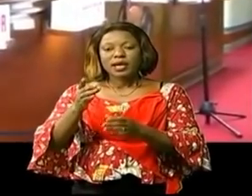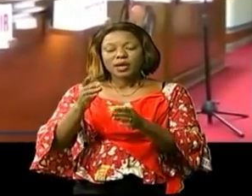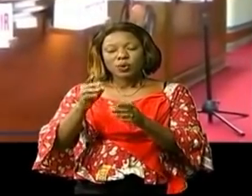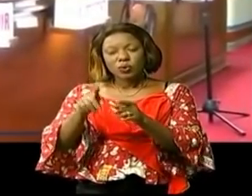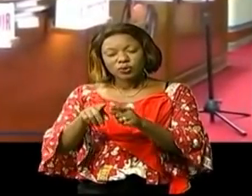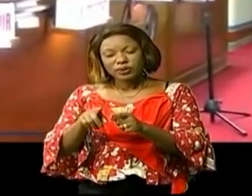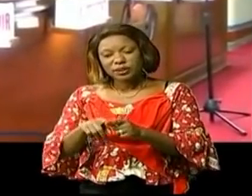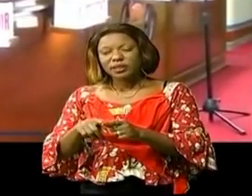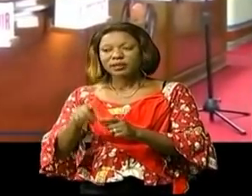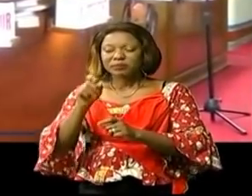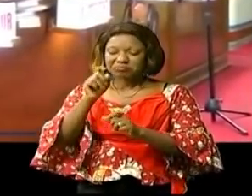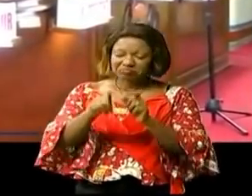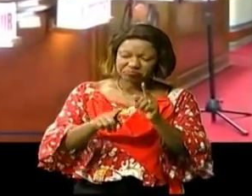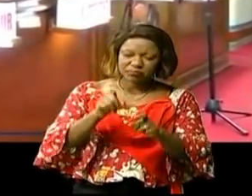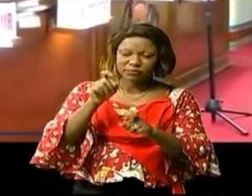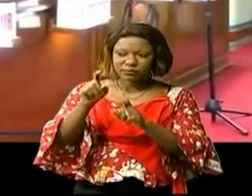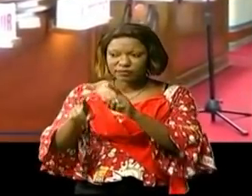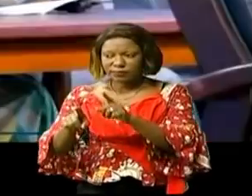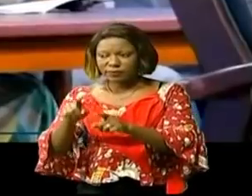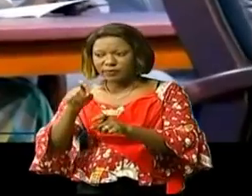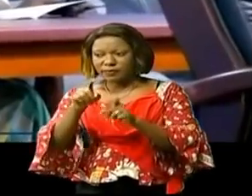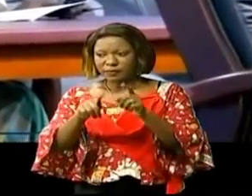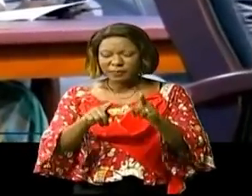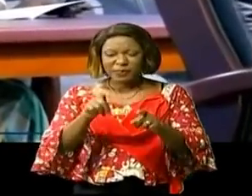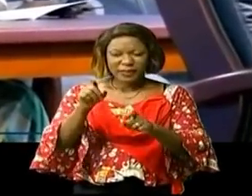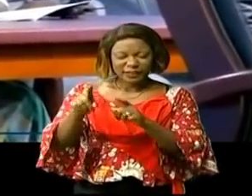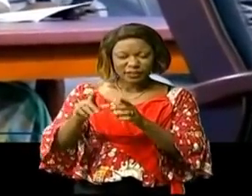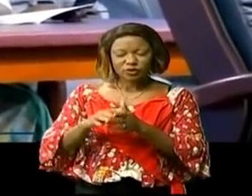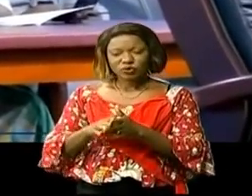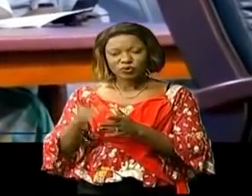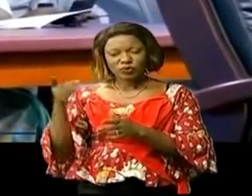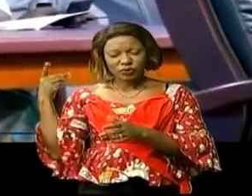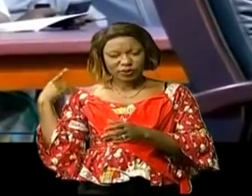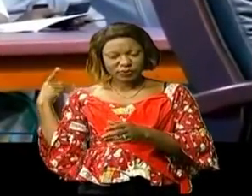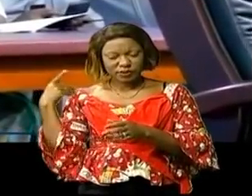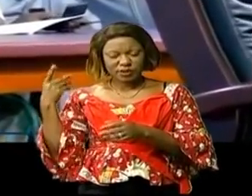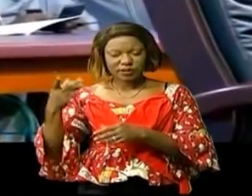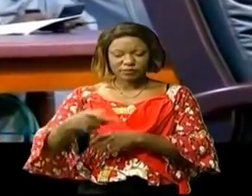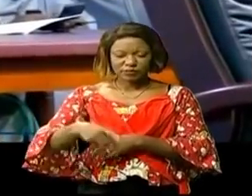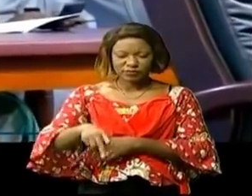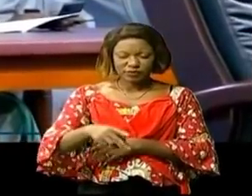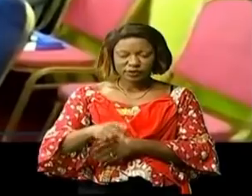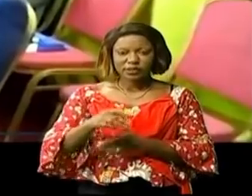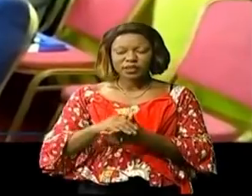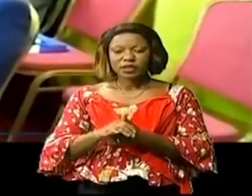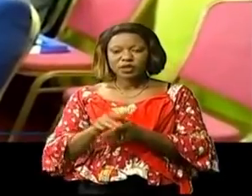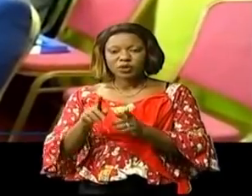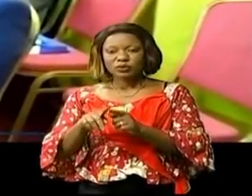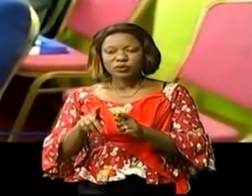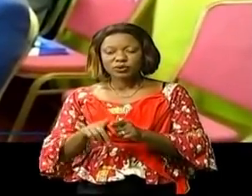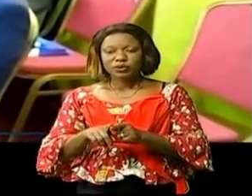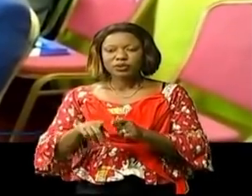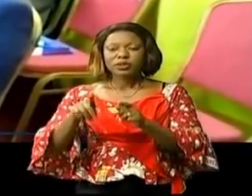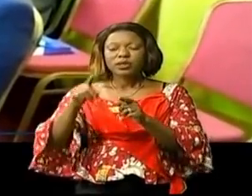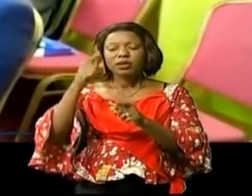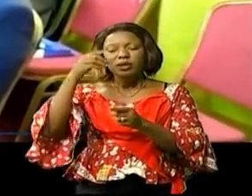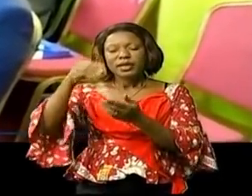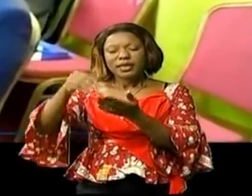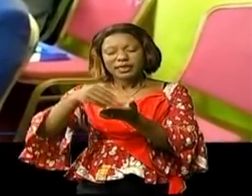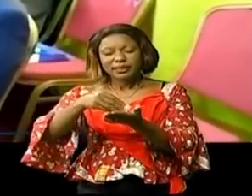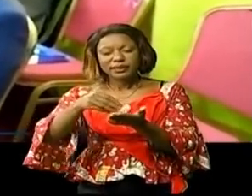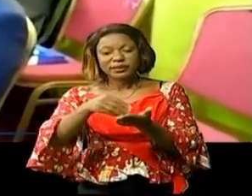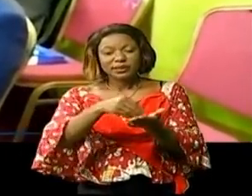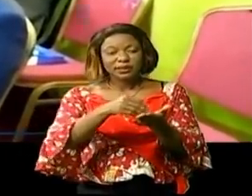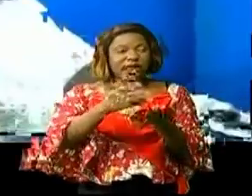a été relevé. Du point de vue finance, elle a fait savoir la mise sur pied d'une commission permanente de suivi des recettes dès l'entame de